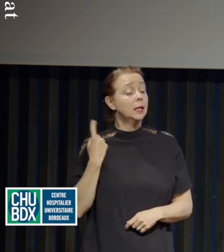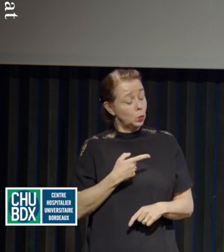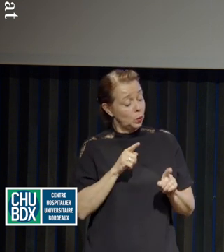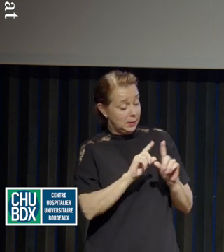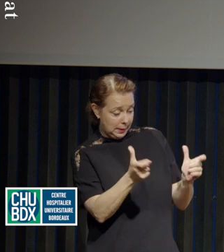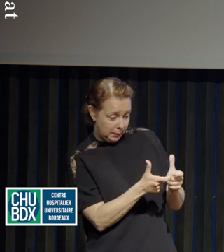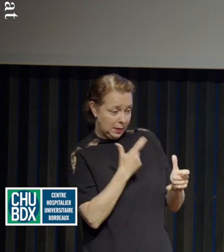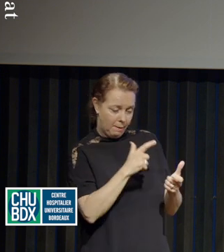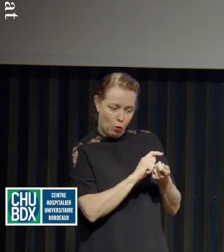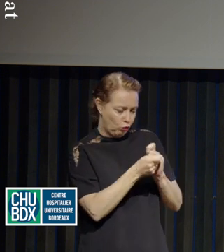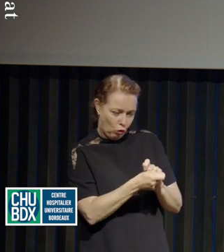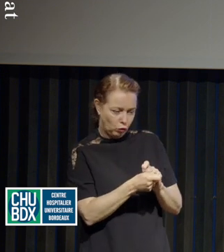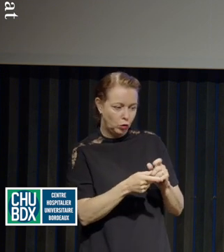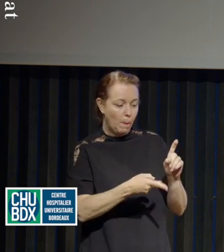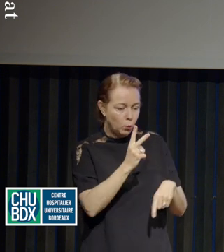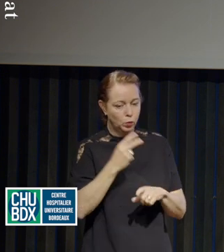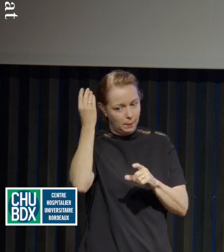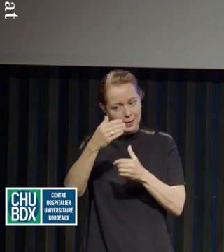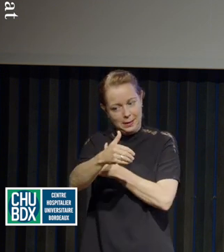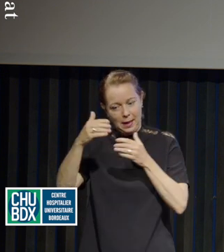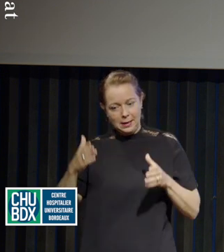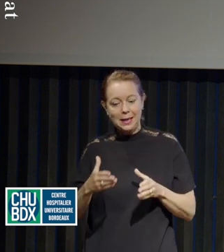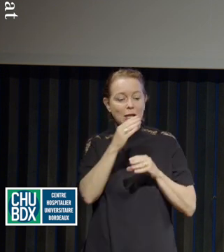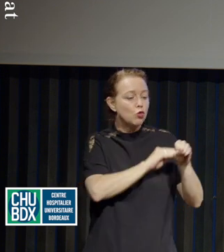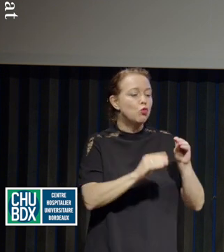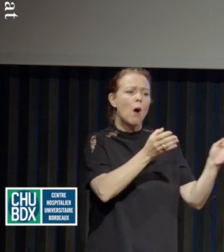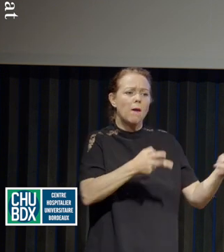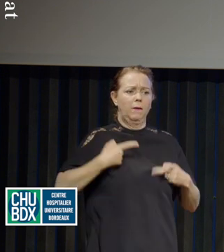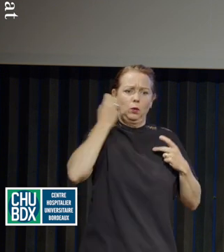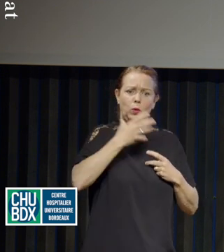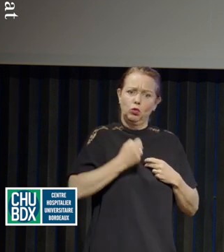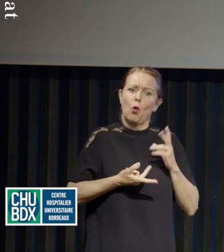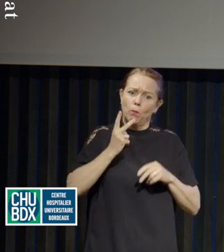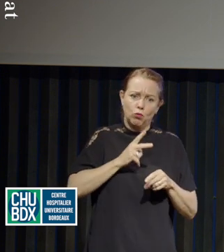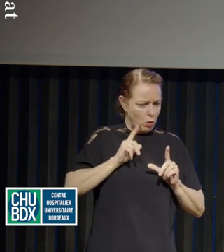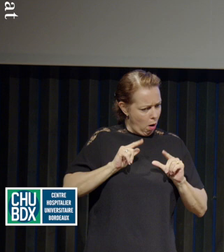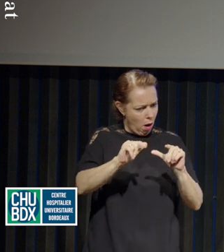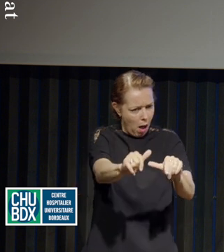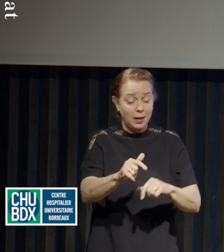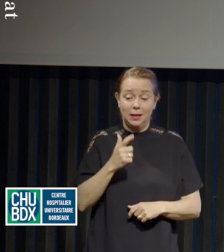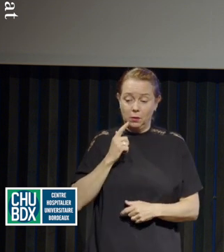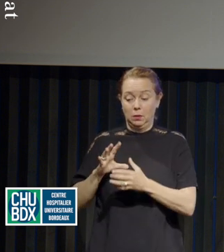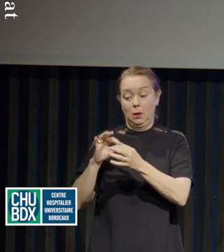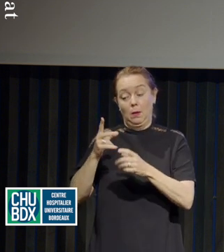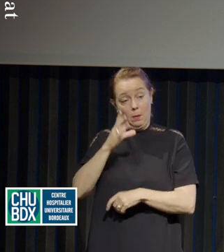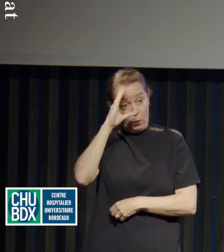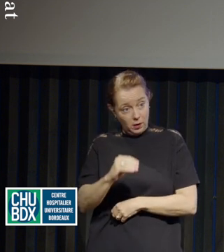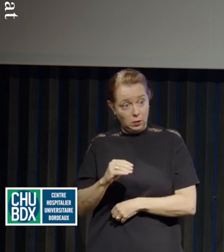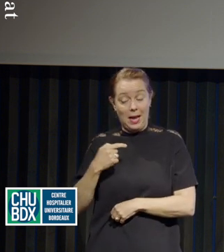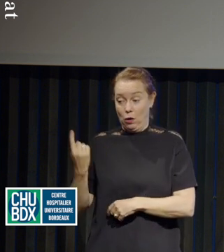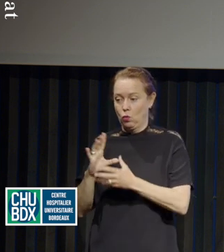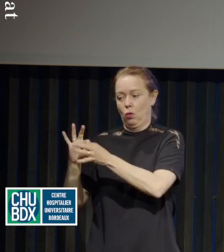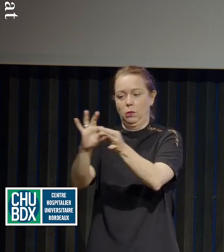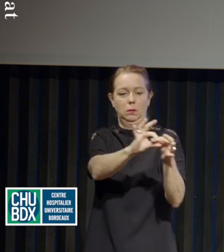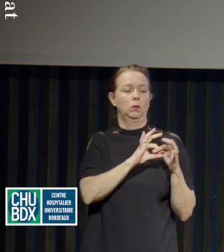charge, intégrer la psychiatrie dans les soins courants et améliorer la coordination entre les professionnels,